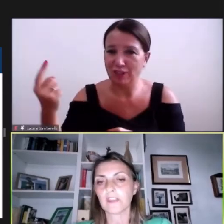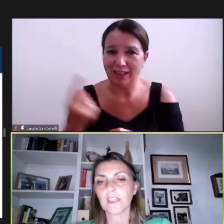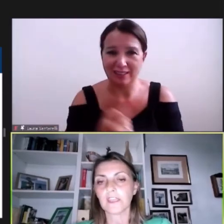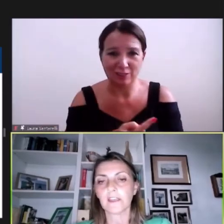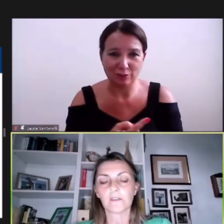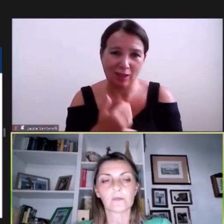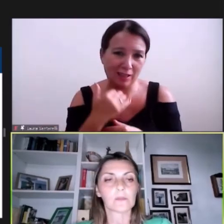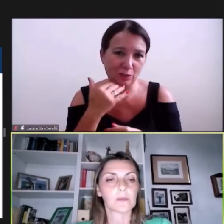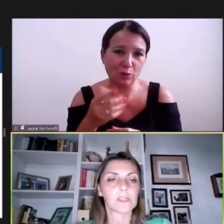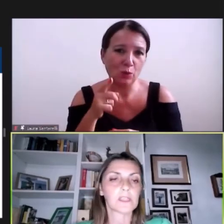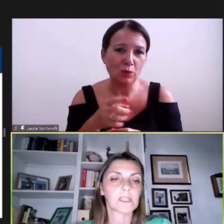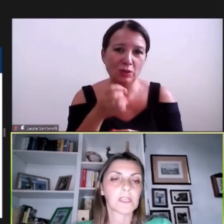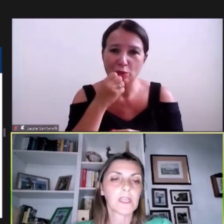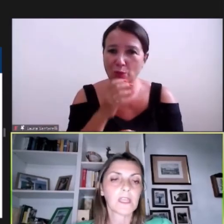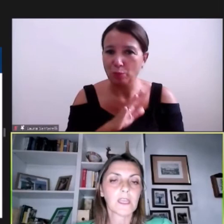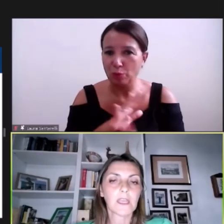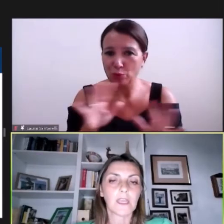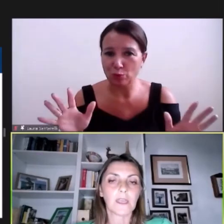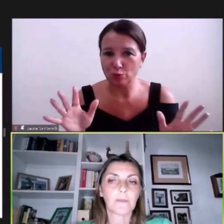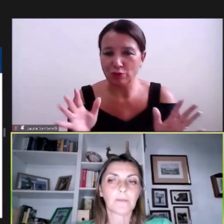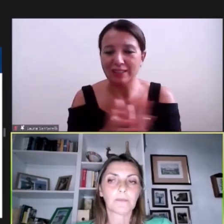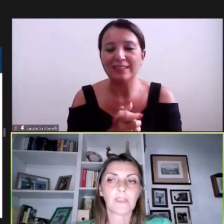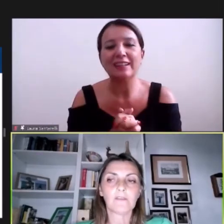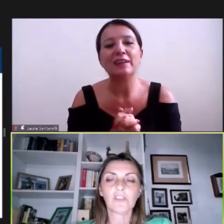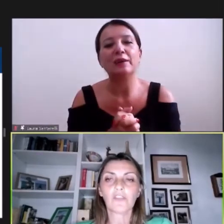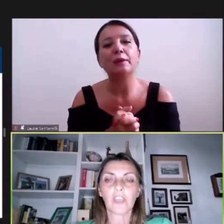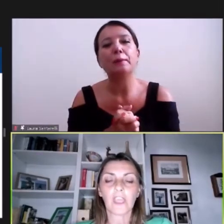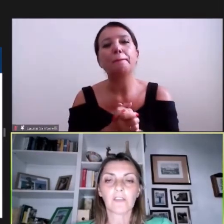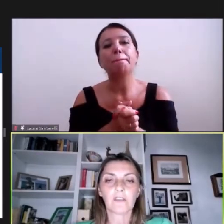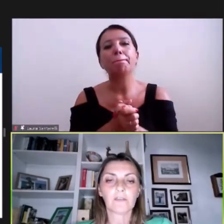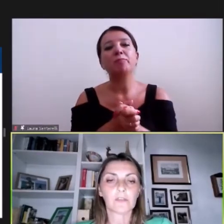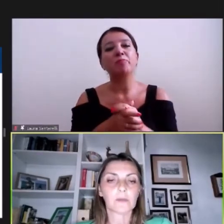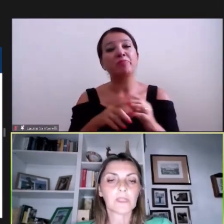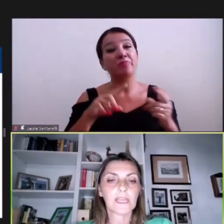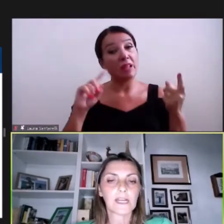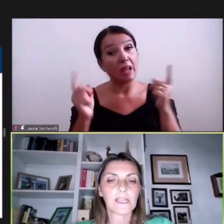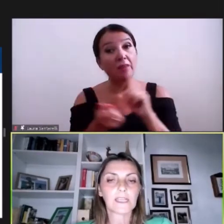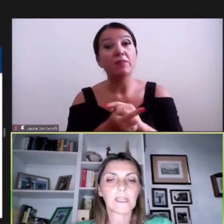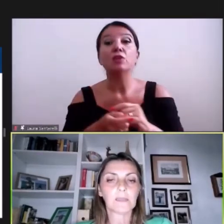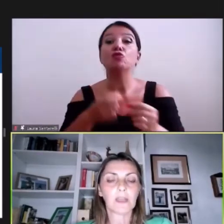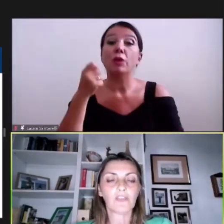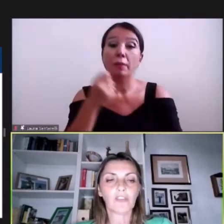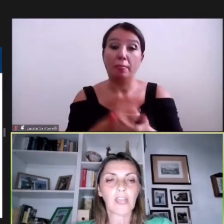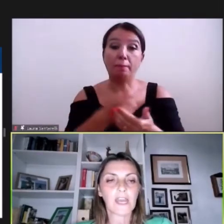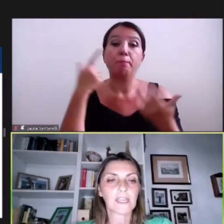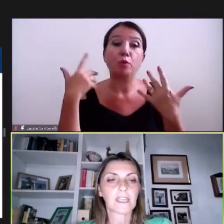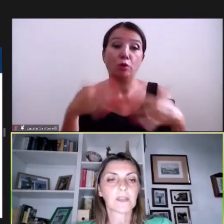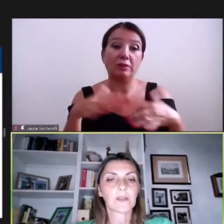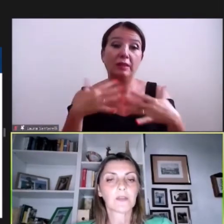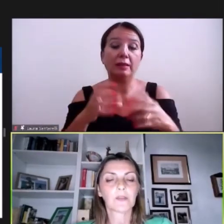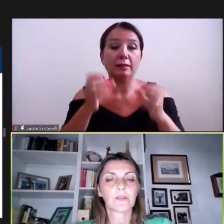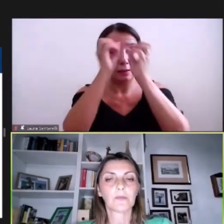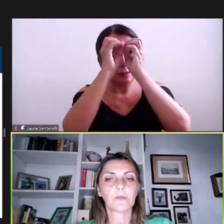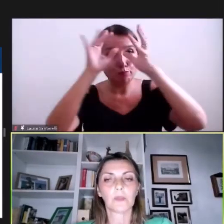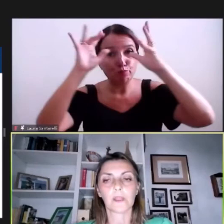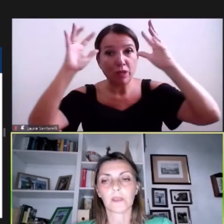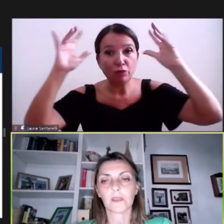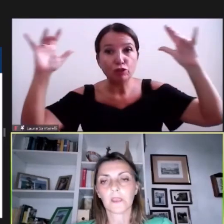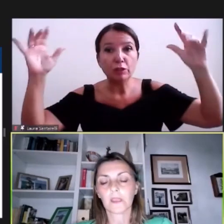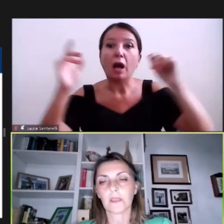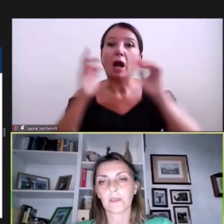può avvenire assolutamente. Invece è fondamentale immaginare